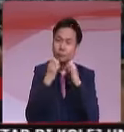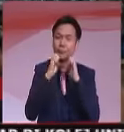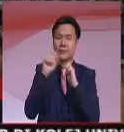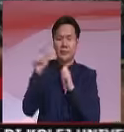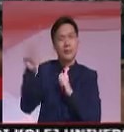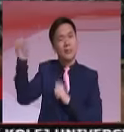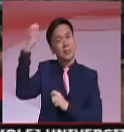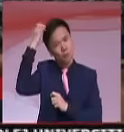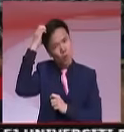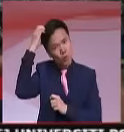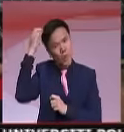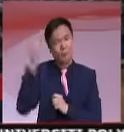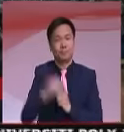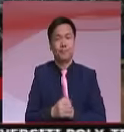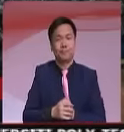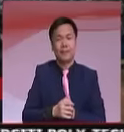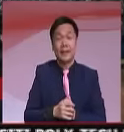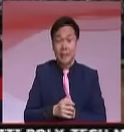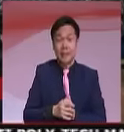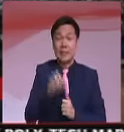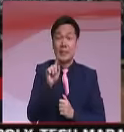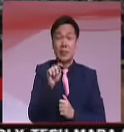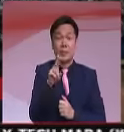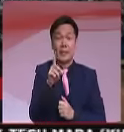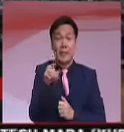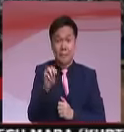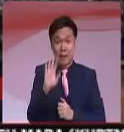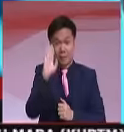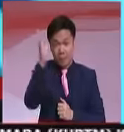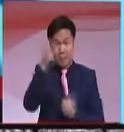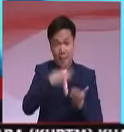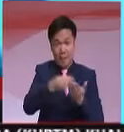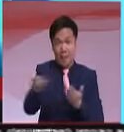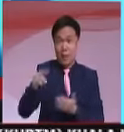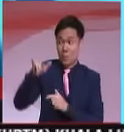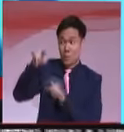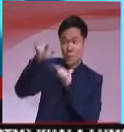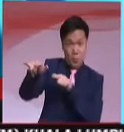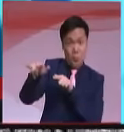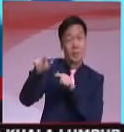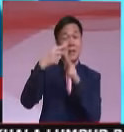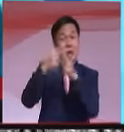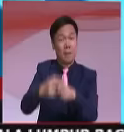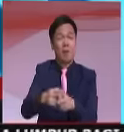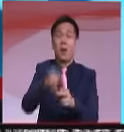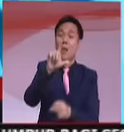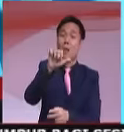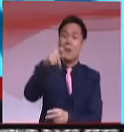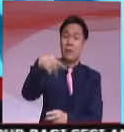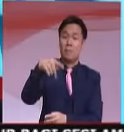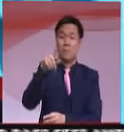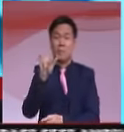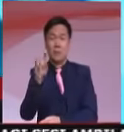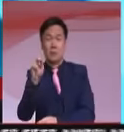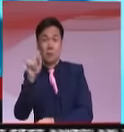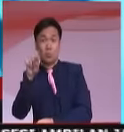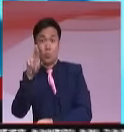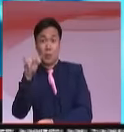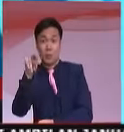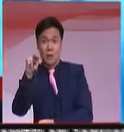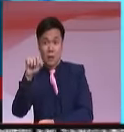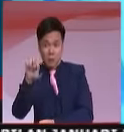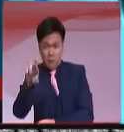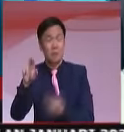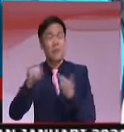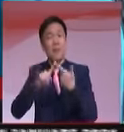Selangor beliau truk memaklumkan TDM akan memperoleh pesawat Fadli tim trainer dan like comment akrab dalam tempo